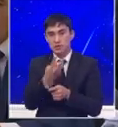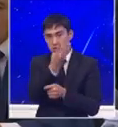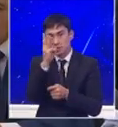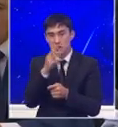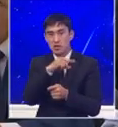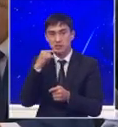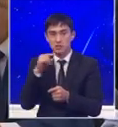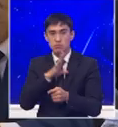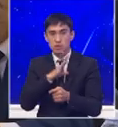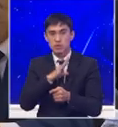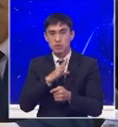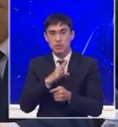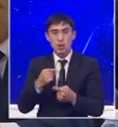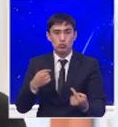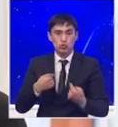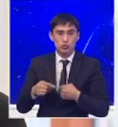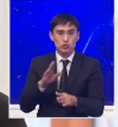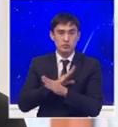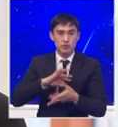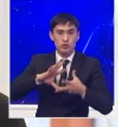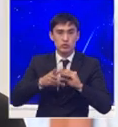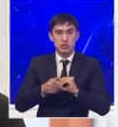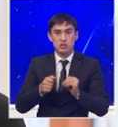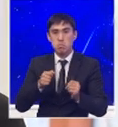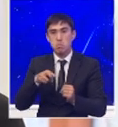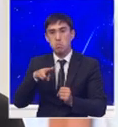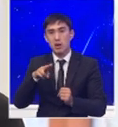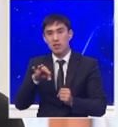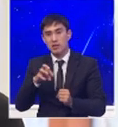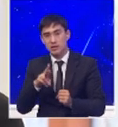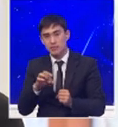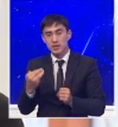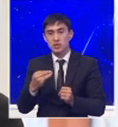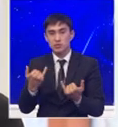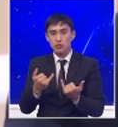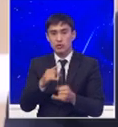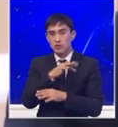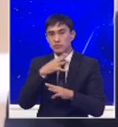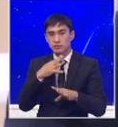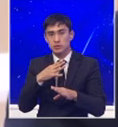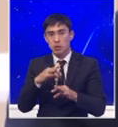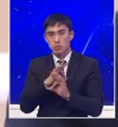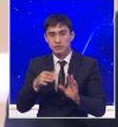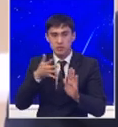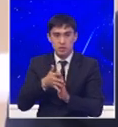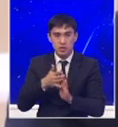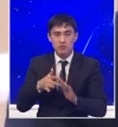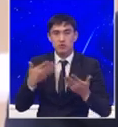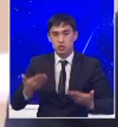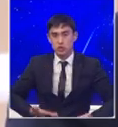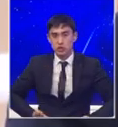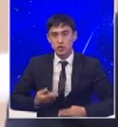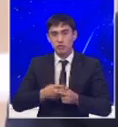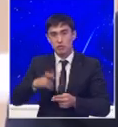России и принял мученическую смерть в результате предательства. Сегодня ученые настаивают на всестороннем и объективном исследовании жизни